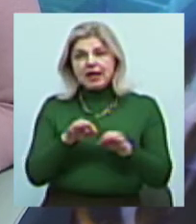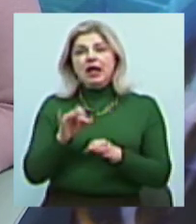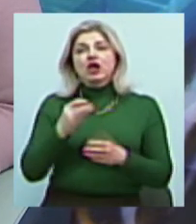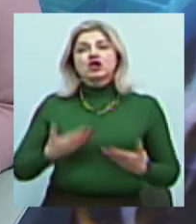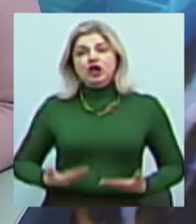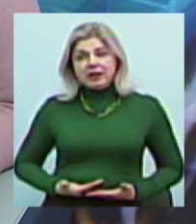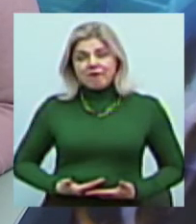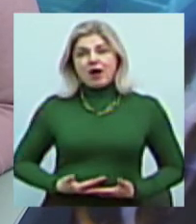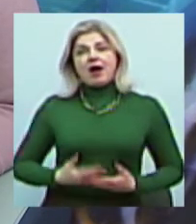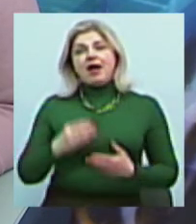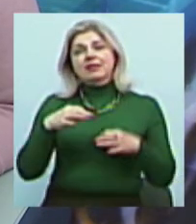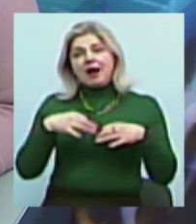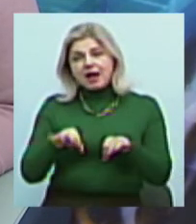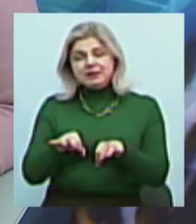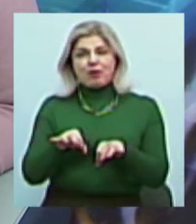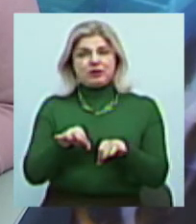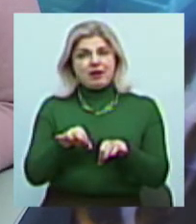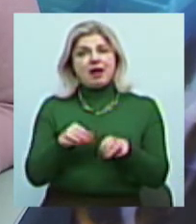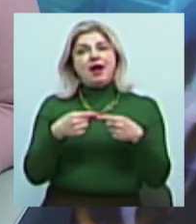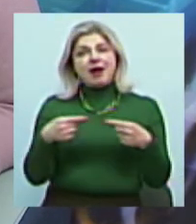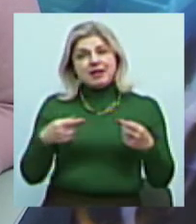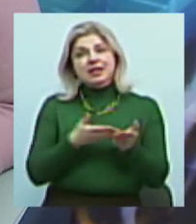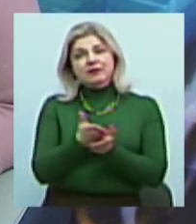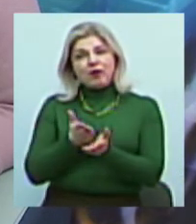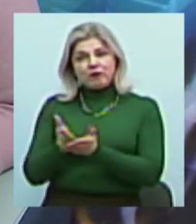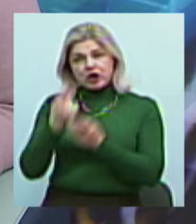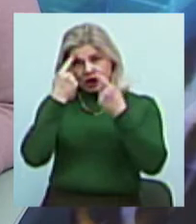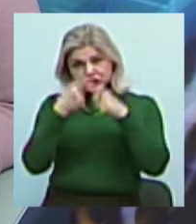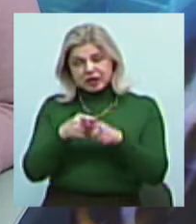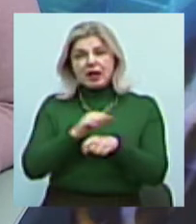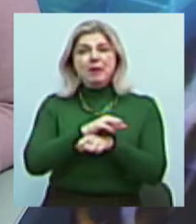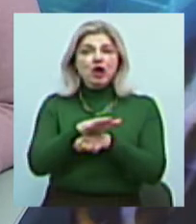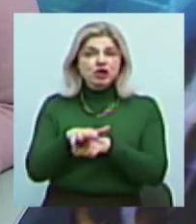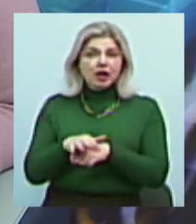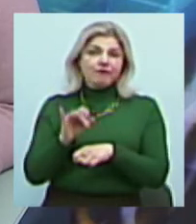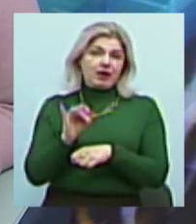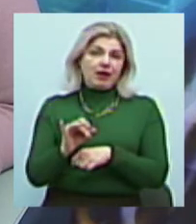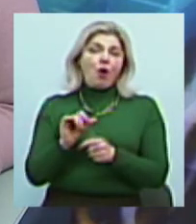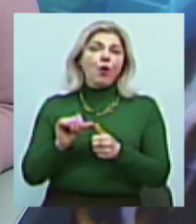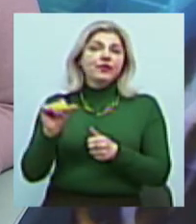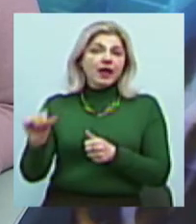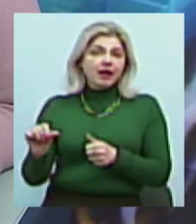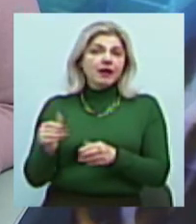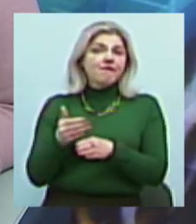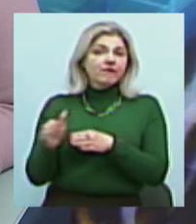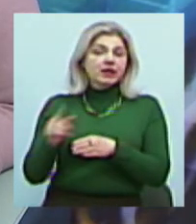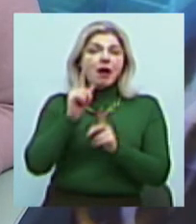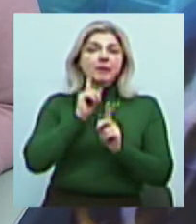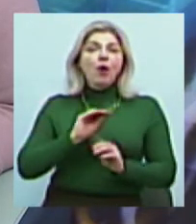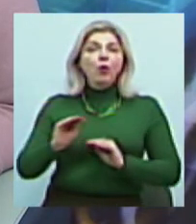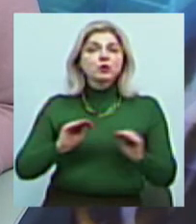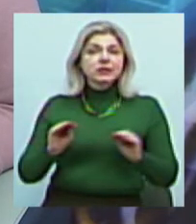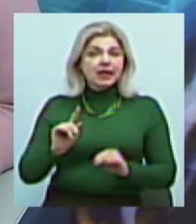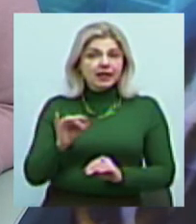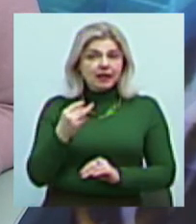житлова інфраструктура, транспортна інфраструктура, інженерна, мережева. І окремо виділили благоустрій, бо оскільки